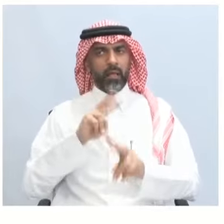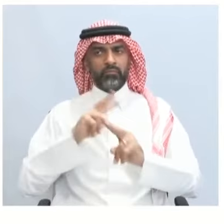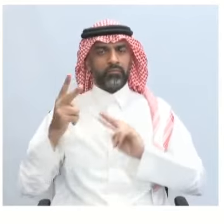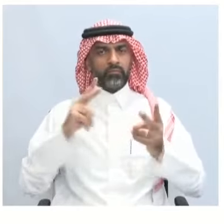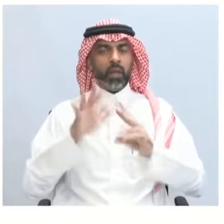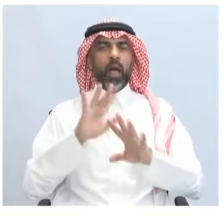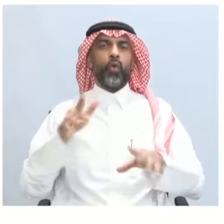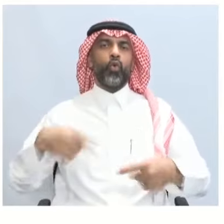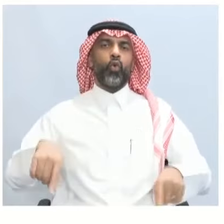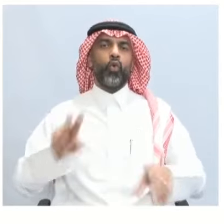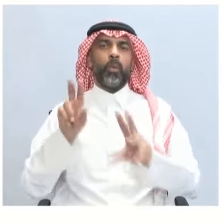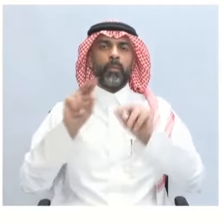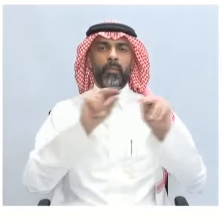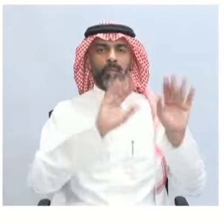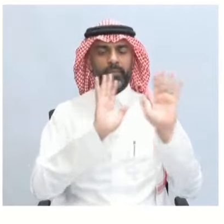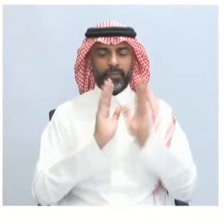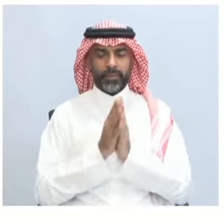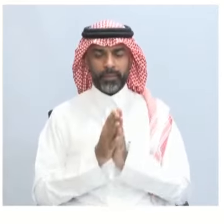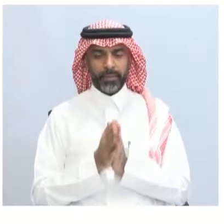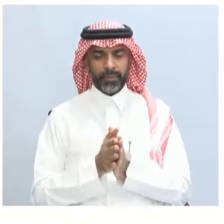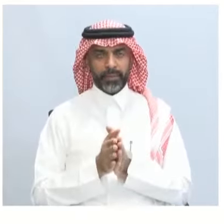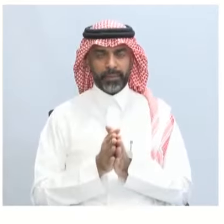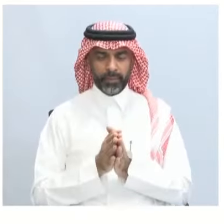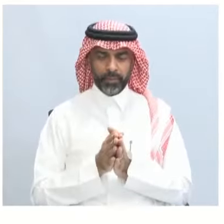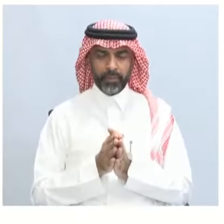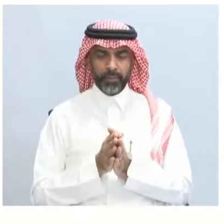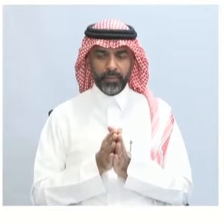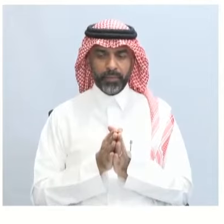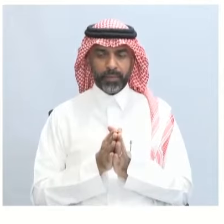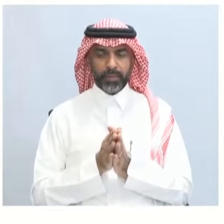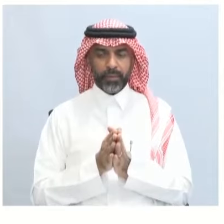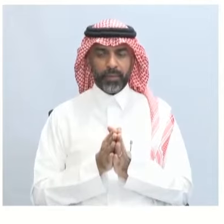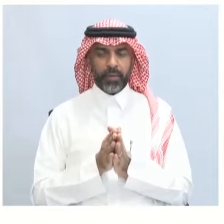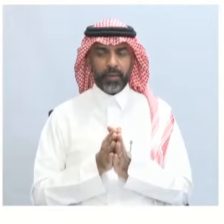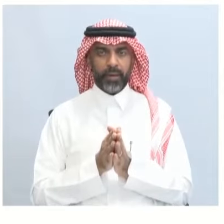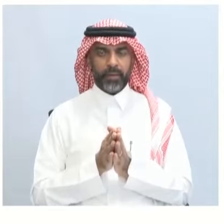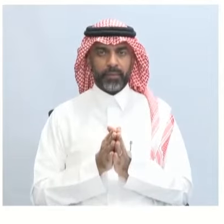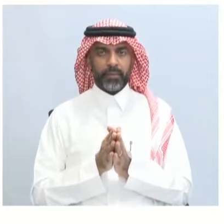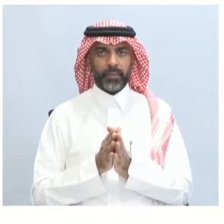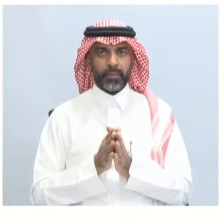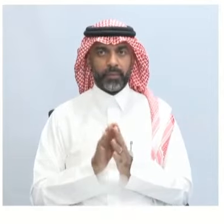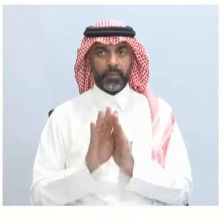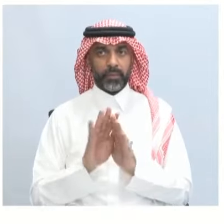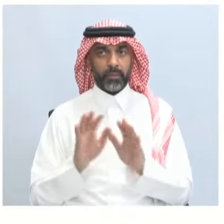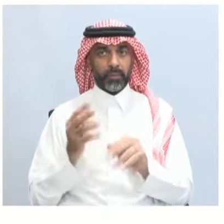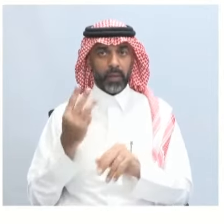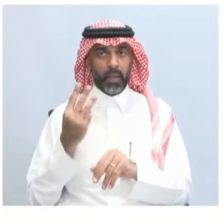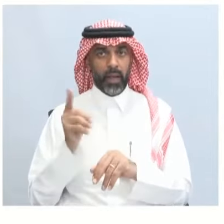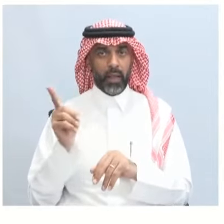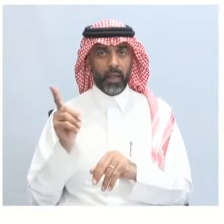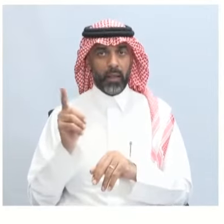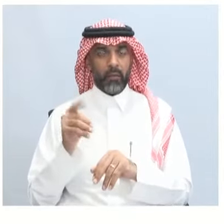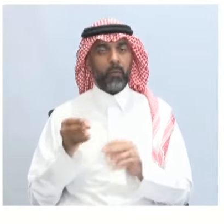هذه النتيجه الثالثه من نتائج تحقيق التوحيد في المجتمع المسلم هل هذه النتائج فقط نقول ايضا هناك